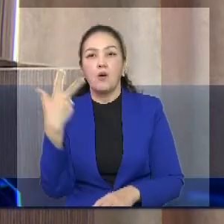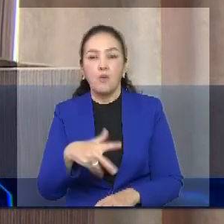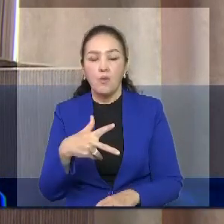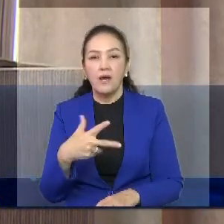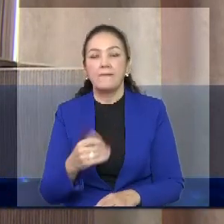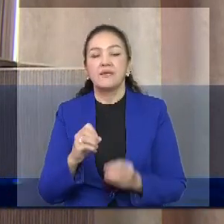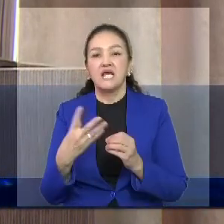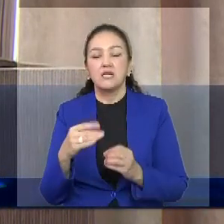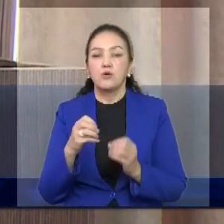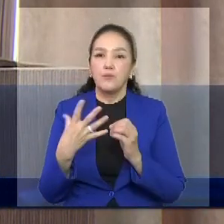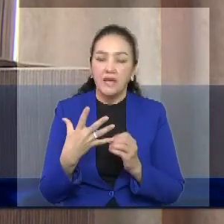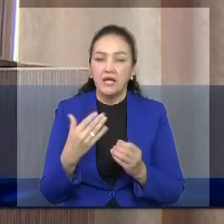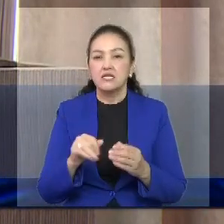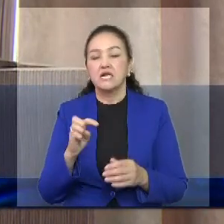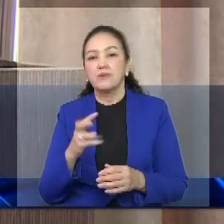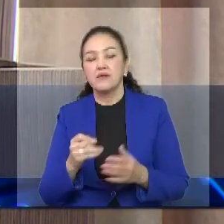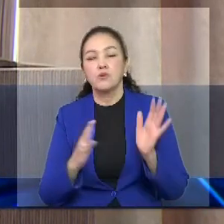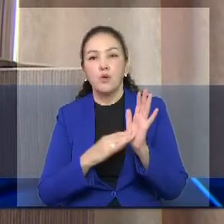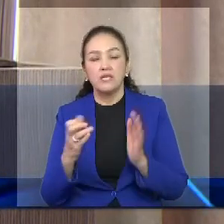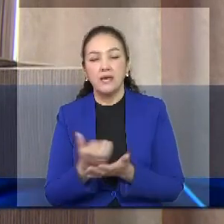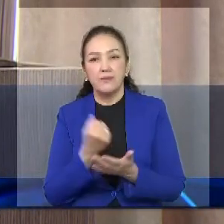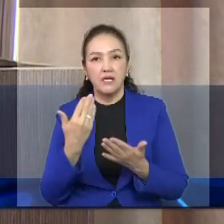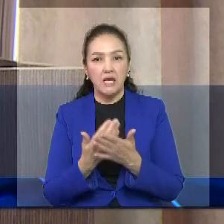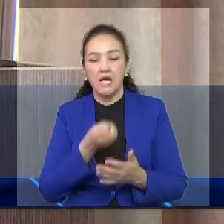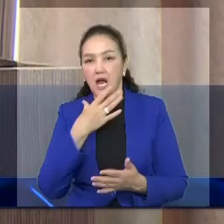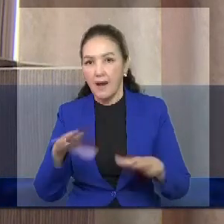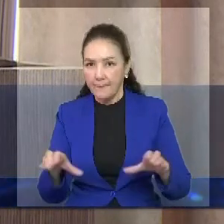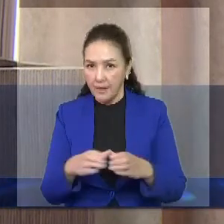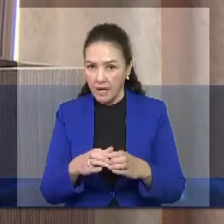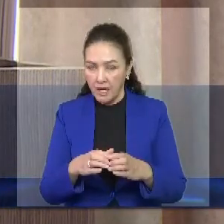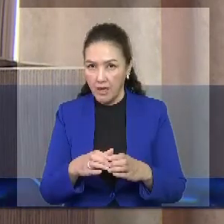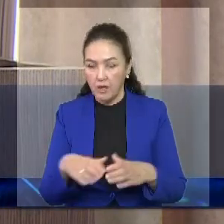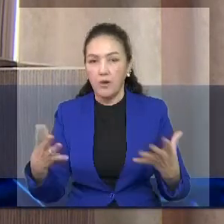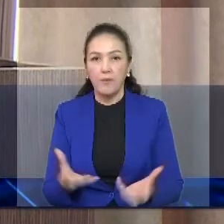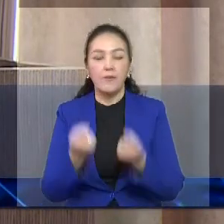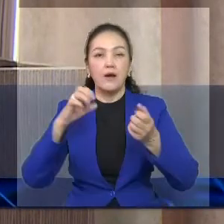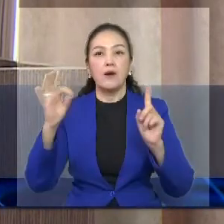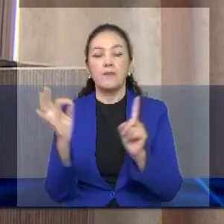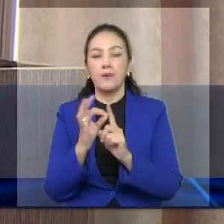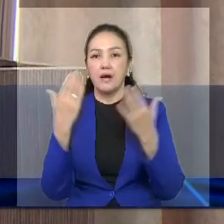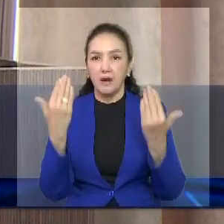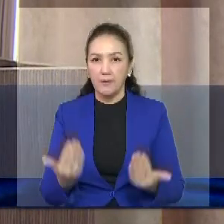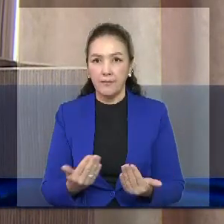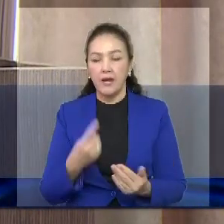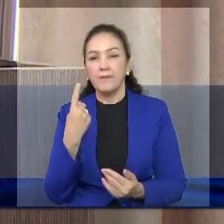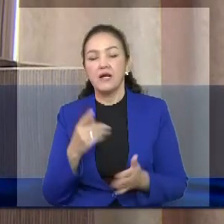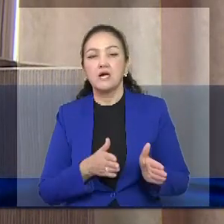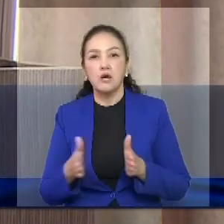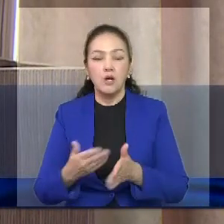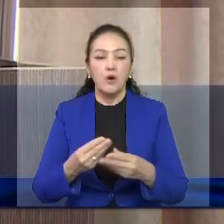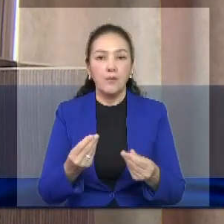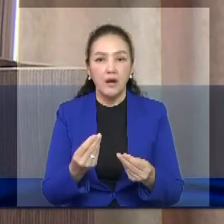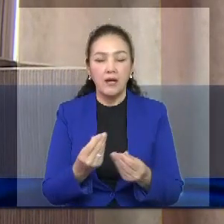педиатрлар 15, терапевттер 9 тапшы. Жас мамандарды әлеуметтік қолдау мақсатында биылғы жылы бір жолғы